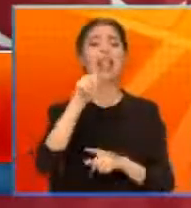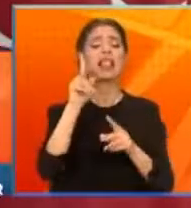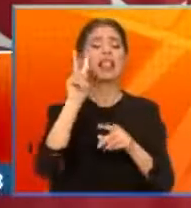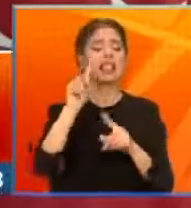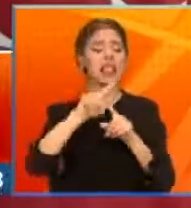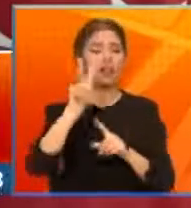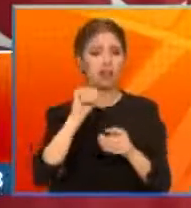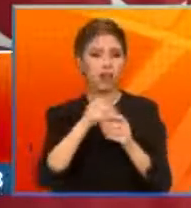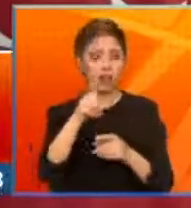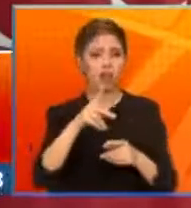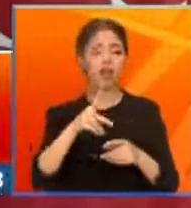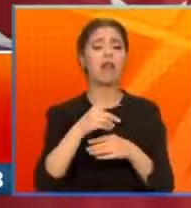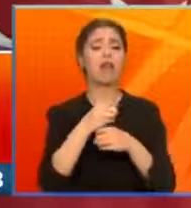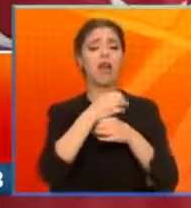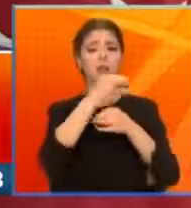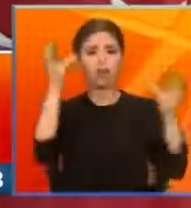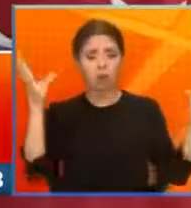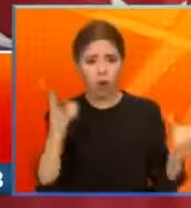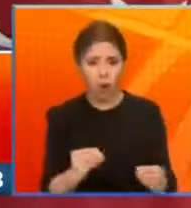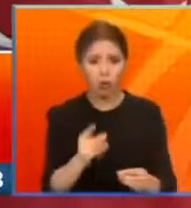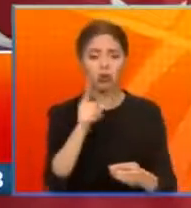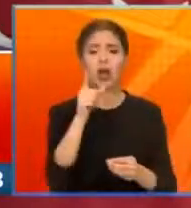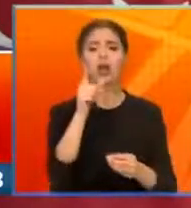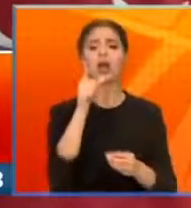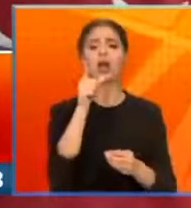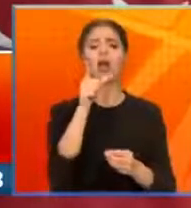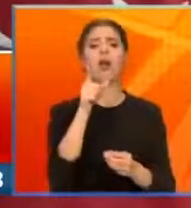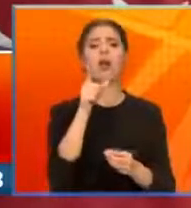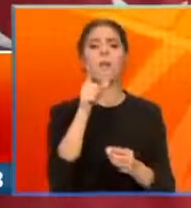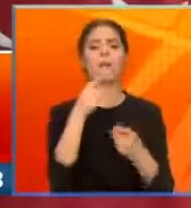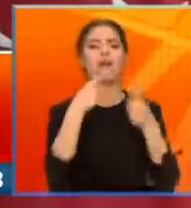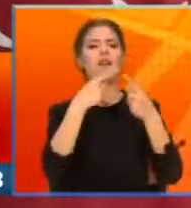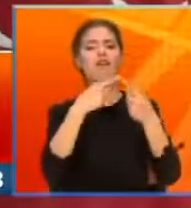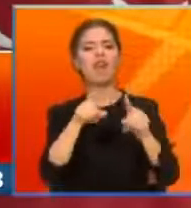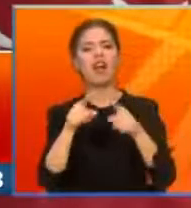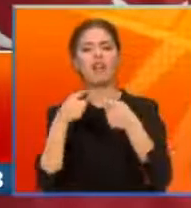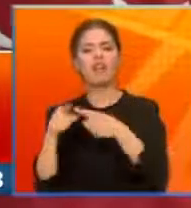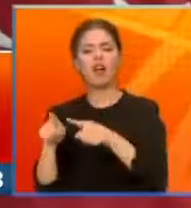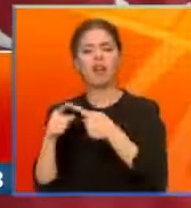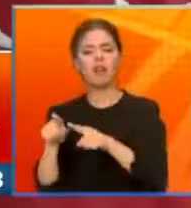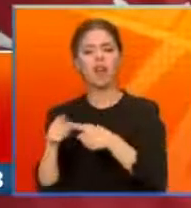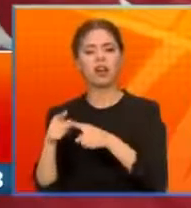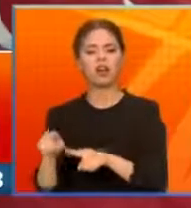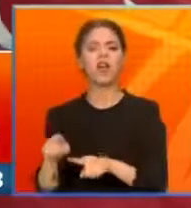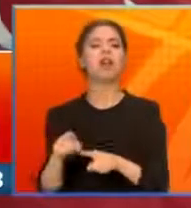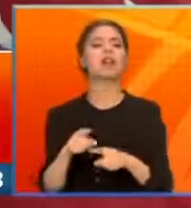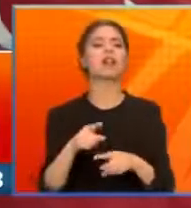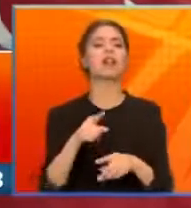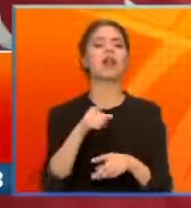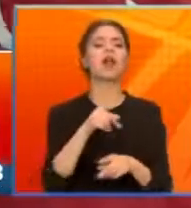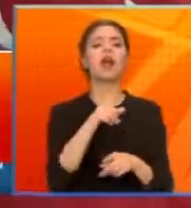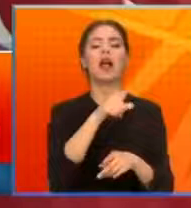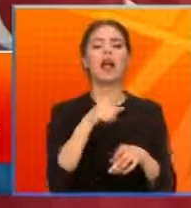değil, birkaç kanal farklı öğrenme, öğretme seviyeleri ya da sınıf seviyelerine göre farklı